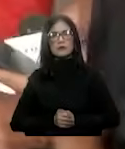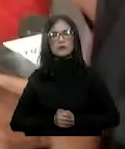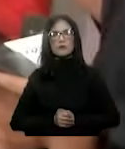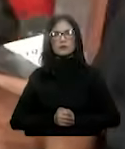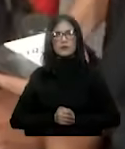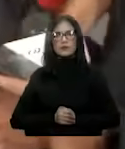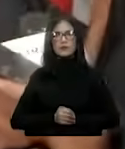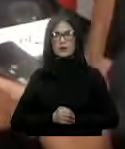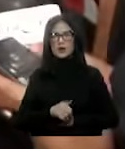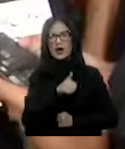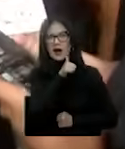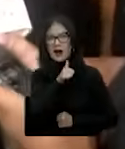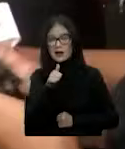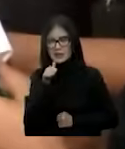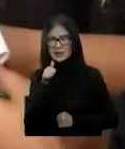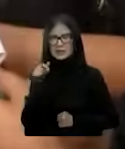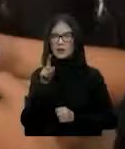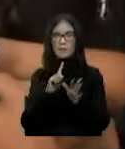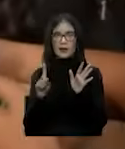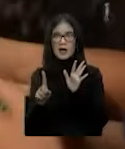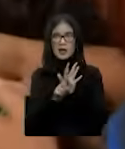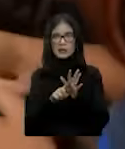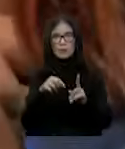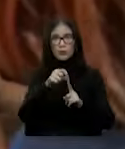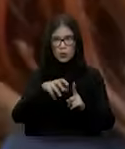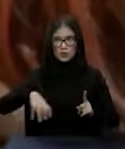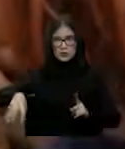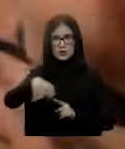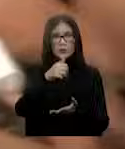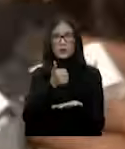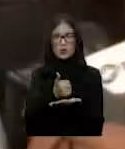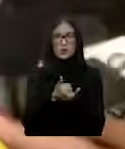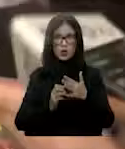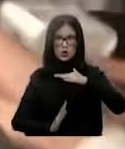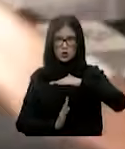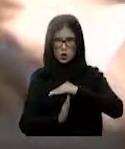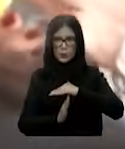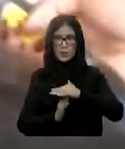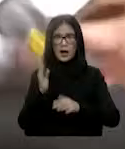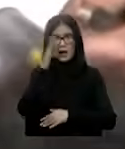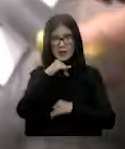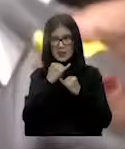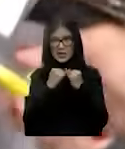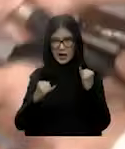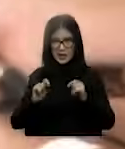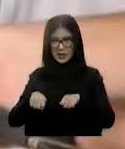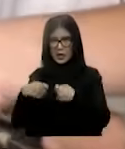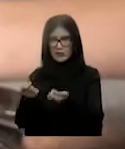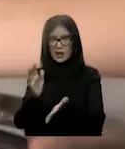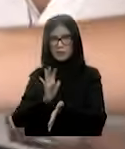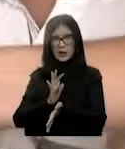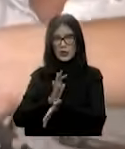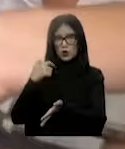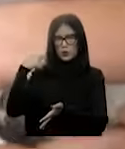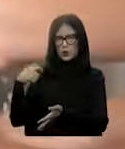Langkah Anies maju di Pilkada 2024 akhirnya benar-benar berhenti. Hingga hari terakhir pendaftaran, mantan gubernur Jakarta